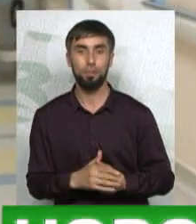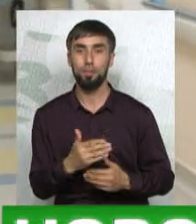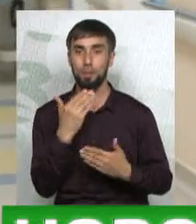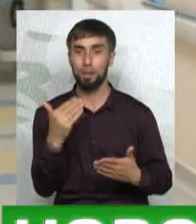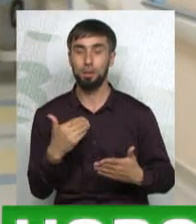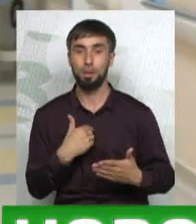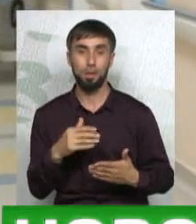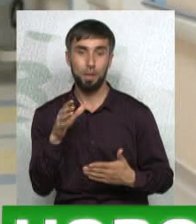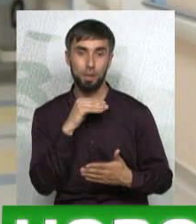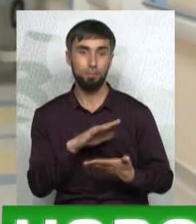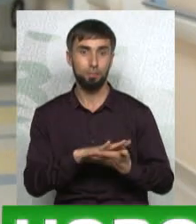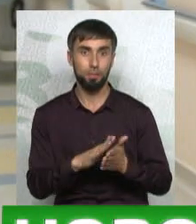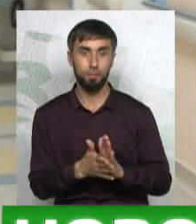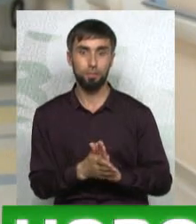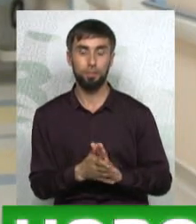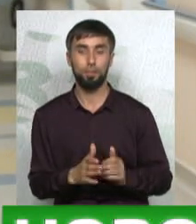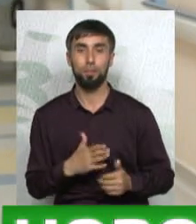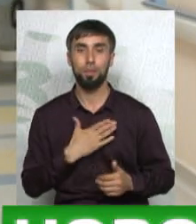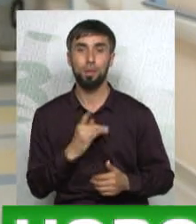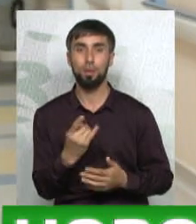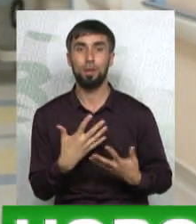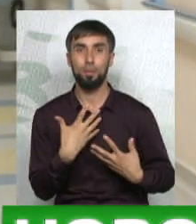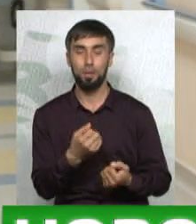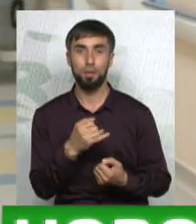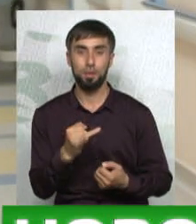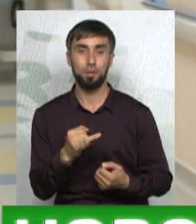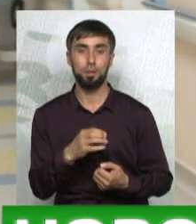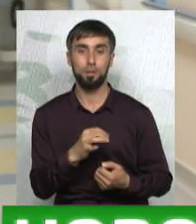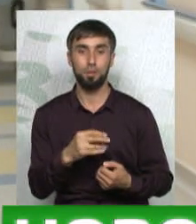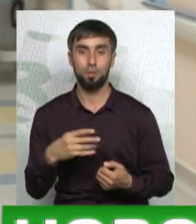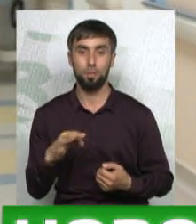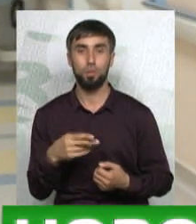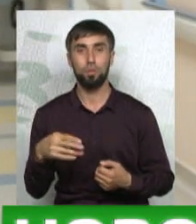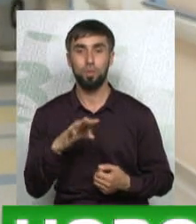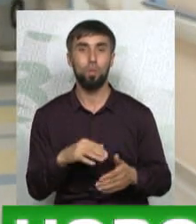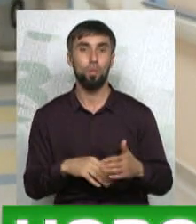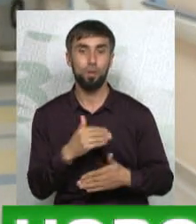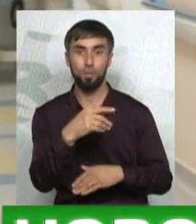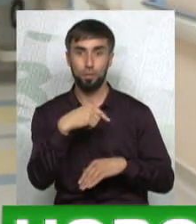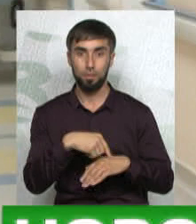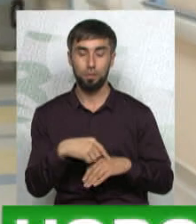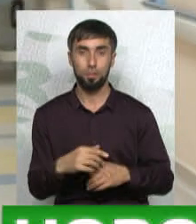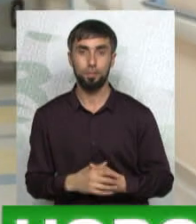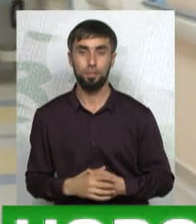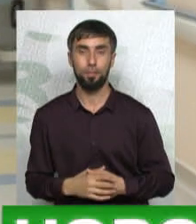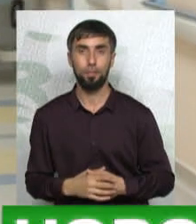нами достигнута договоренность, нас ребенка принимают, и, естественно, до ухудшения его состояния